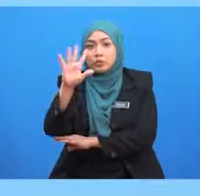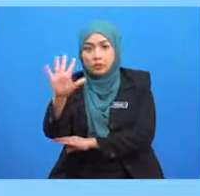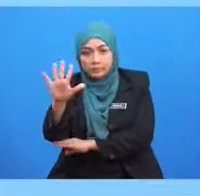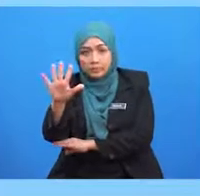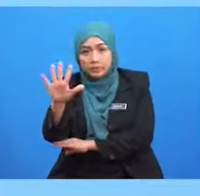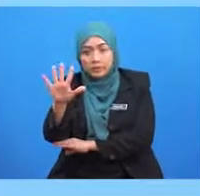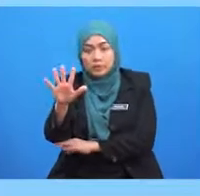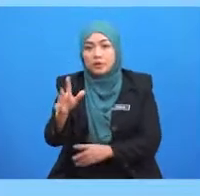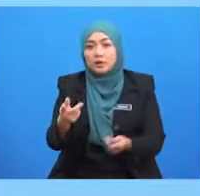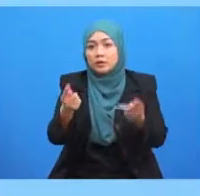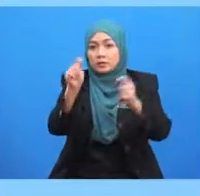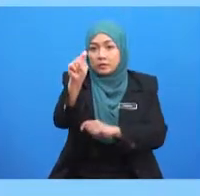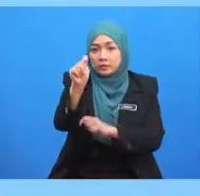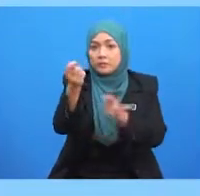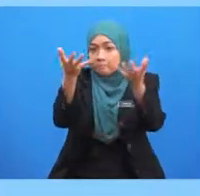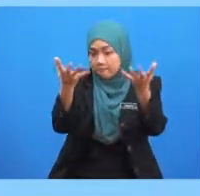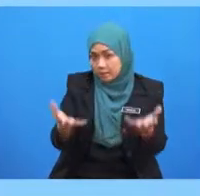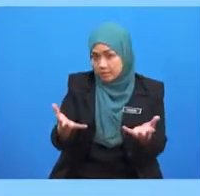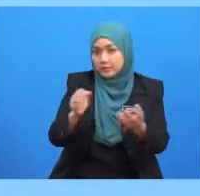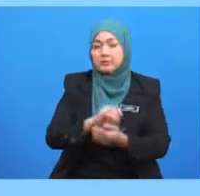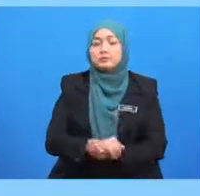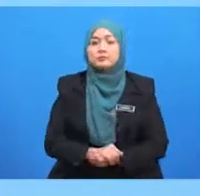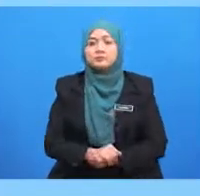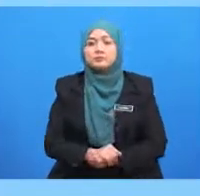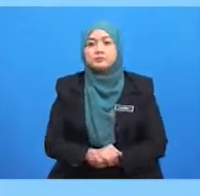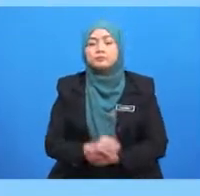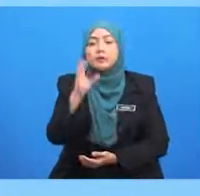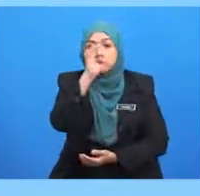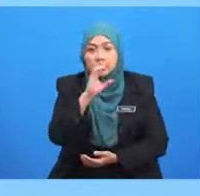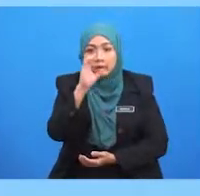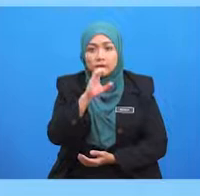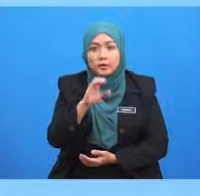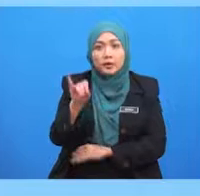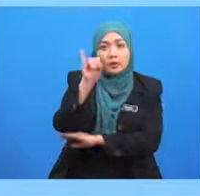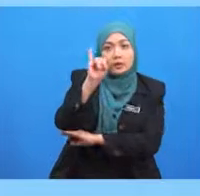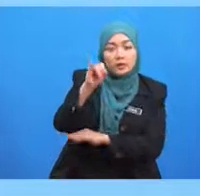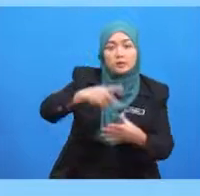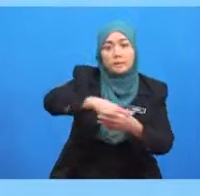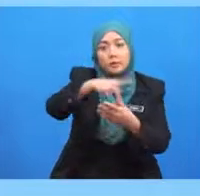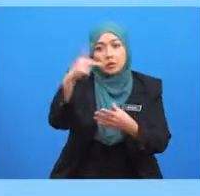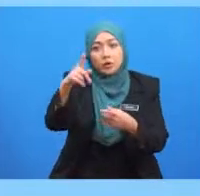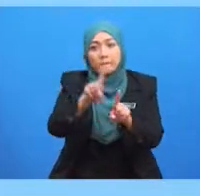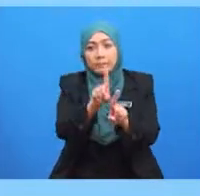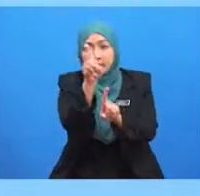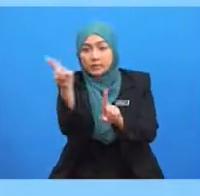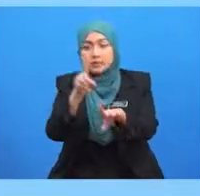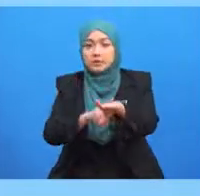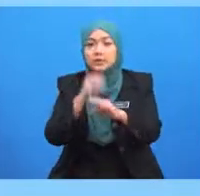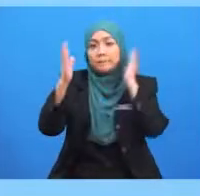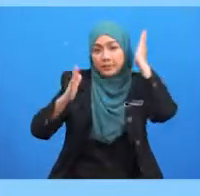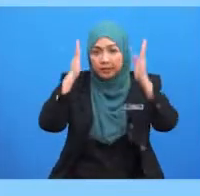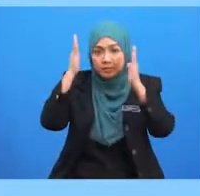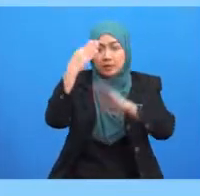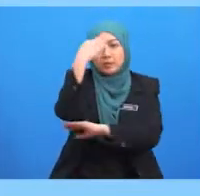1325 timetree carikan indeks pengeluaran padi di Malaysia bagi